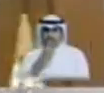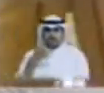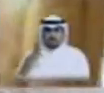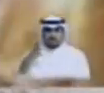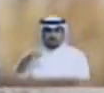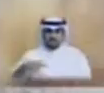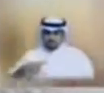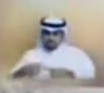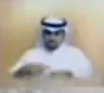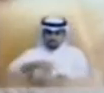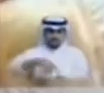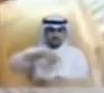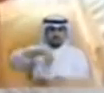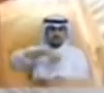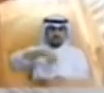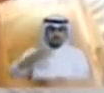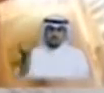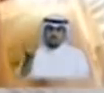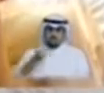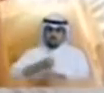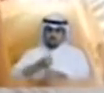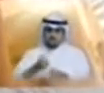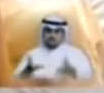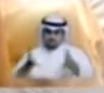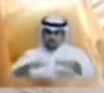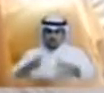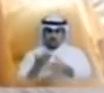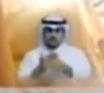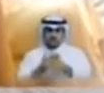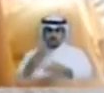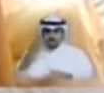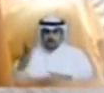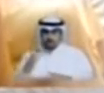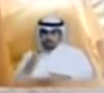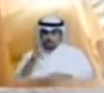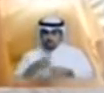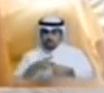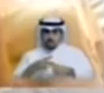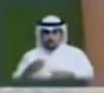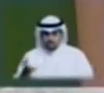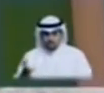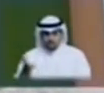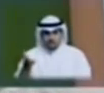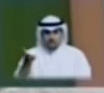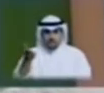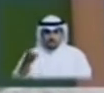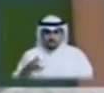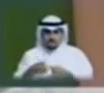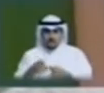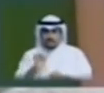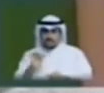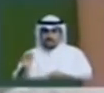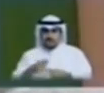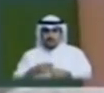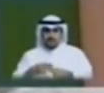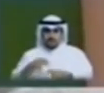الساعة، سعياً وراء إبراز صورة دولة الكويت ومشاركتها في اليوم الوطني لجناح دولة الكويت في